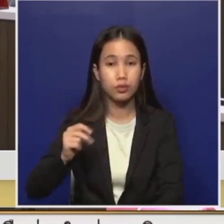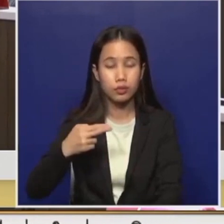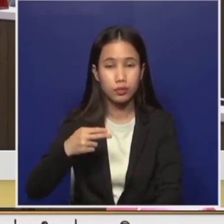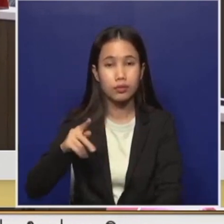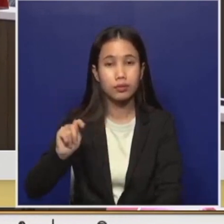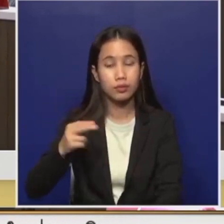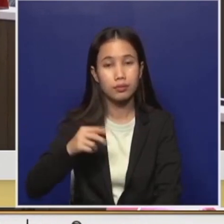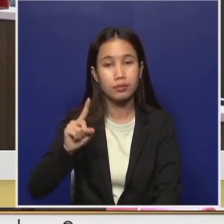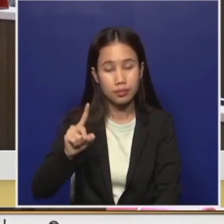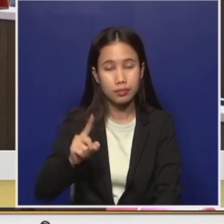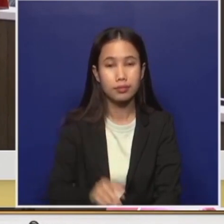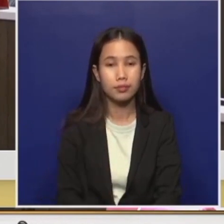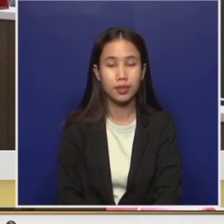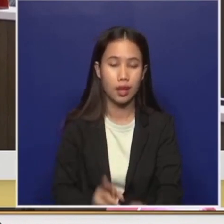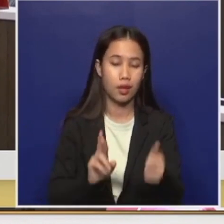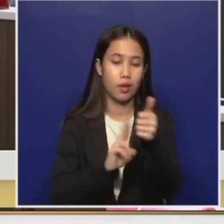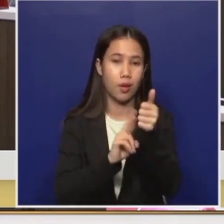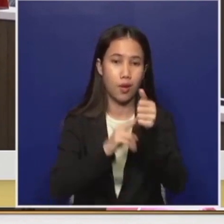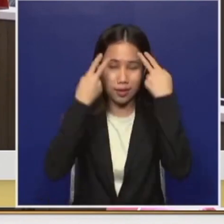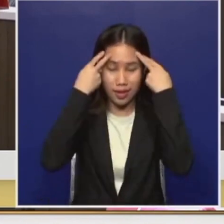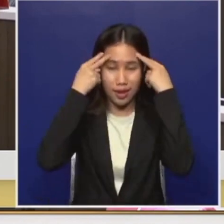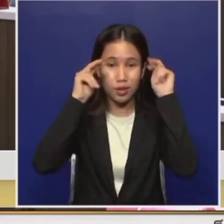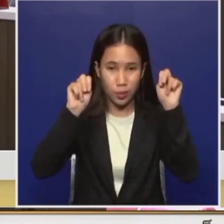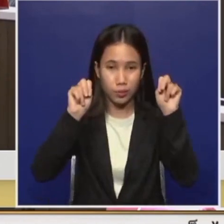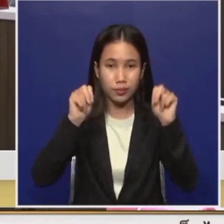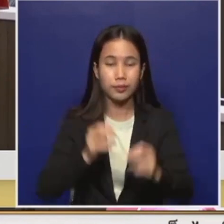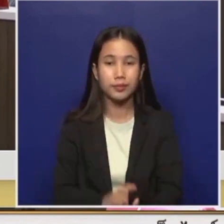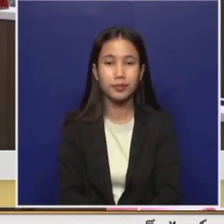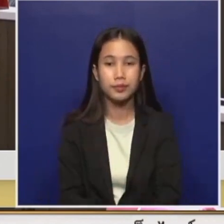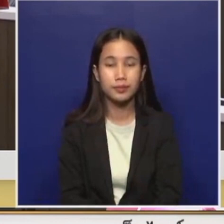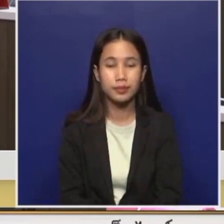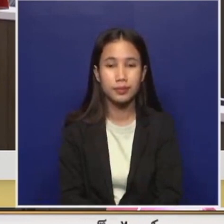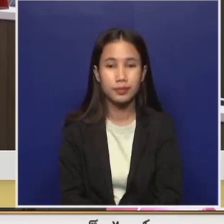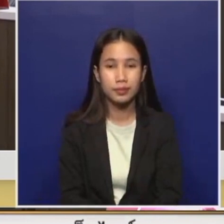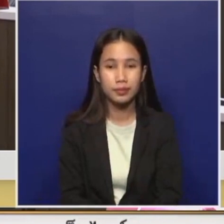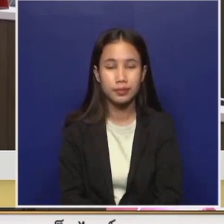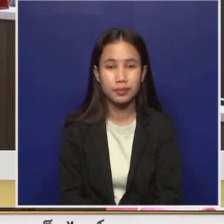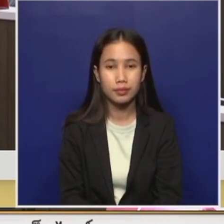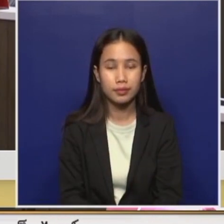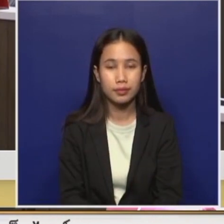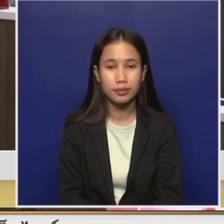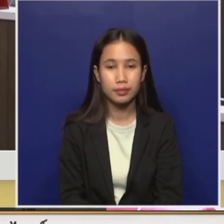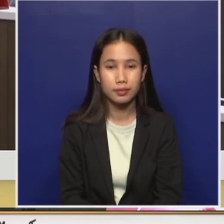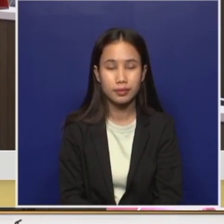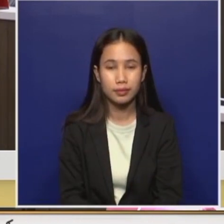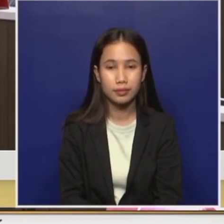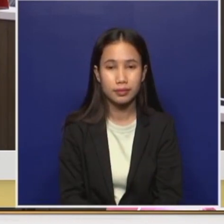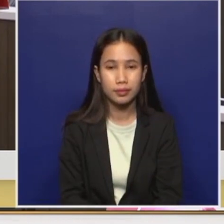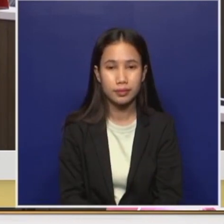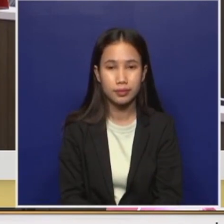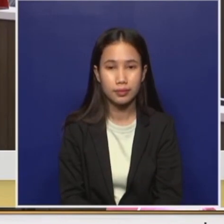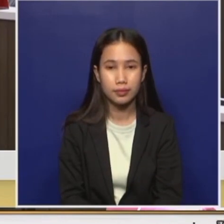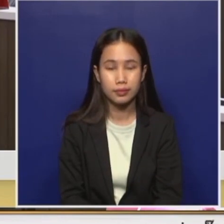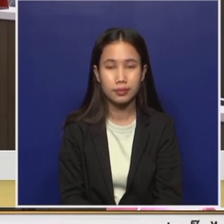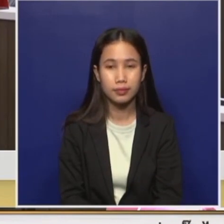์วงสวรร รองในยกรัฐมัตรีไม่วัยว่างใจไม่